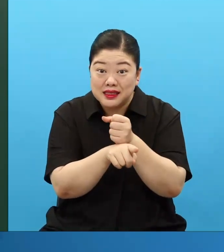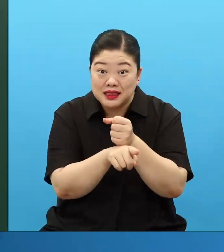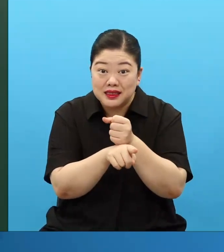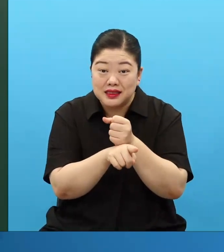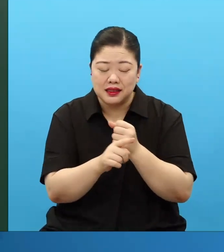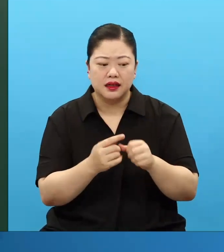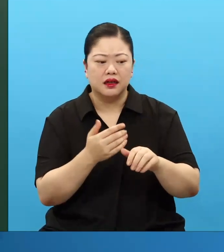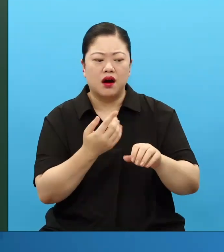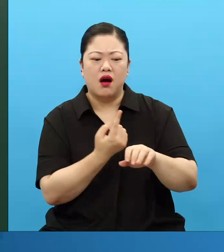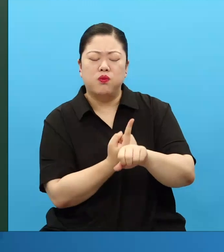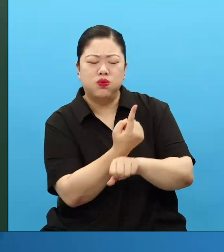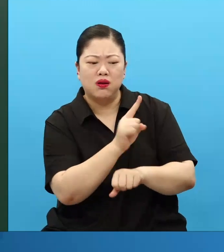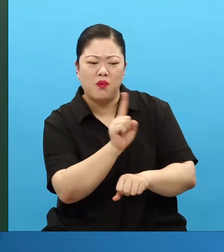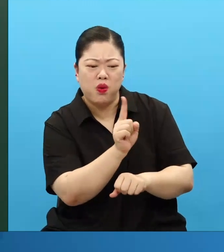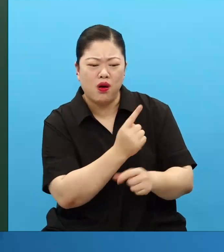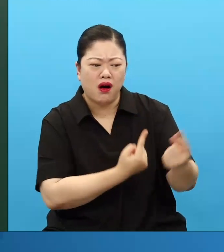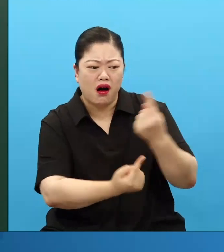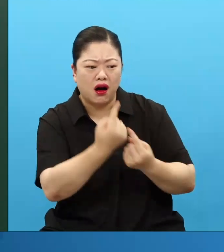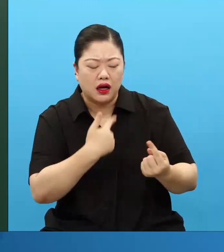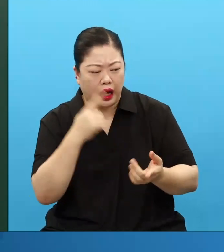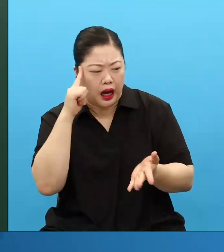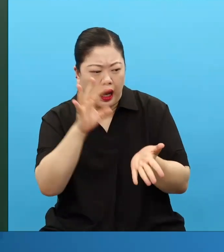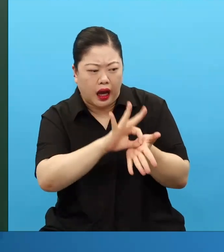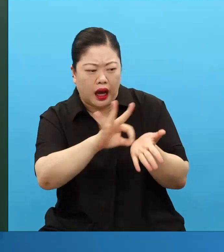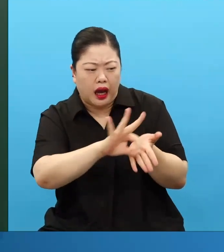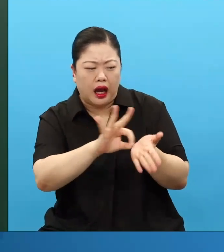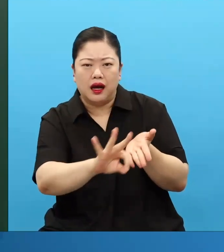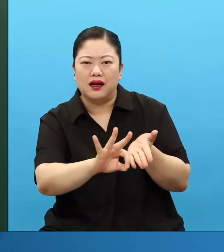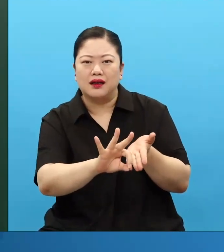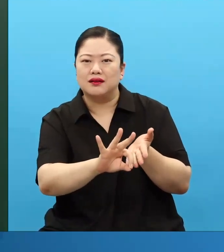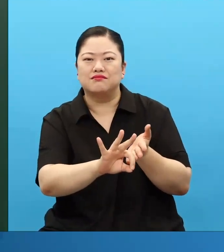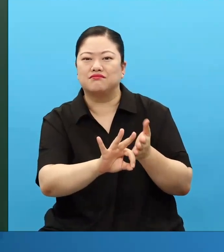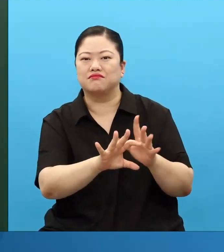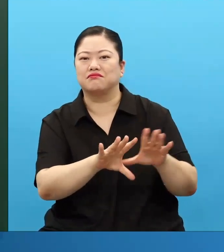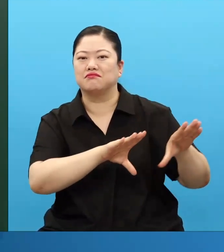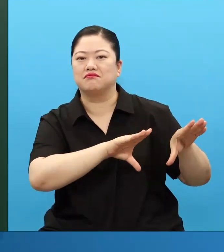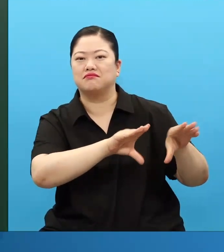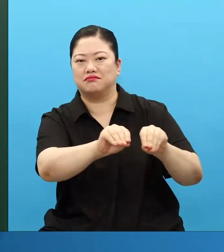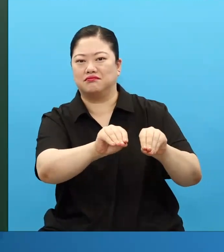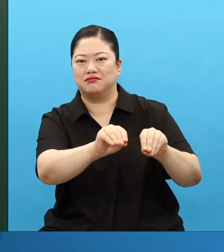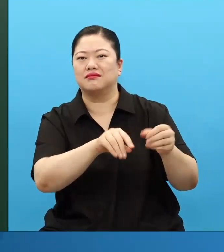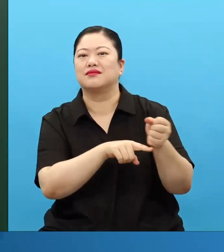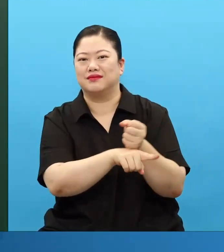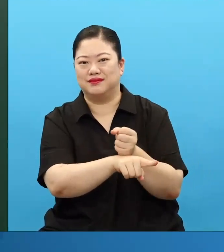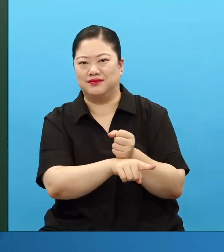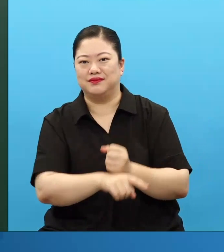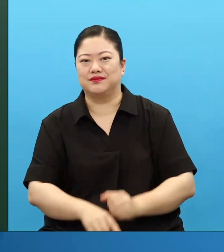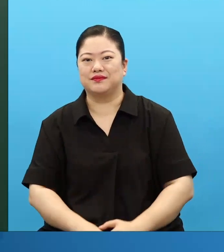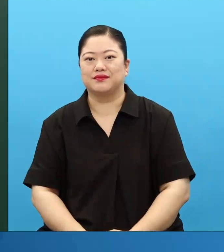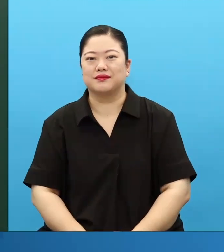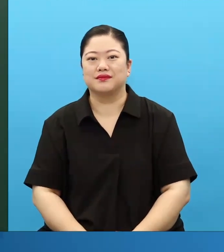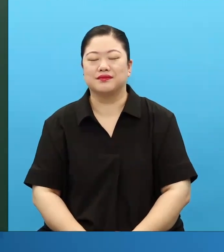church officers. 하나님이 제일 원하시는 게 뭘까요? Then what is it that God desires the most?